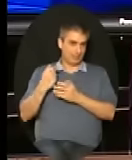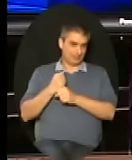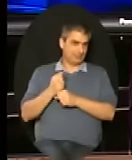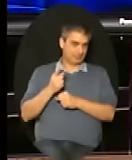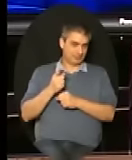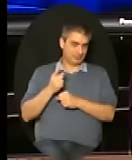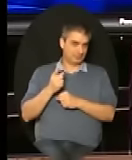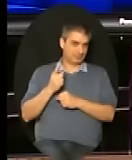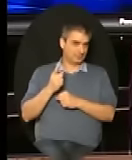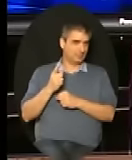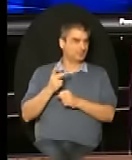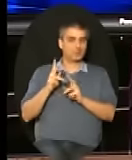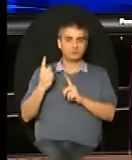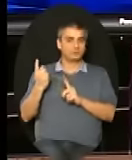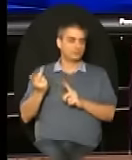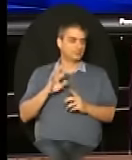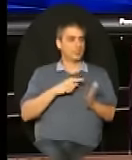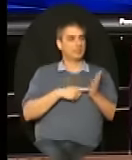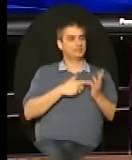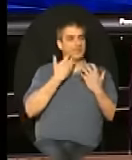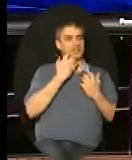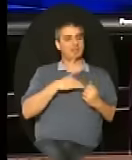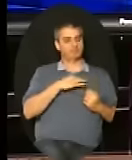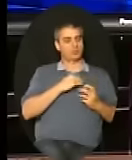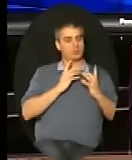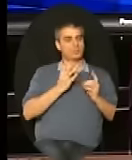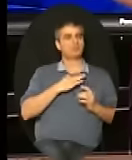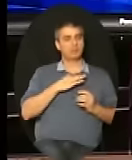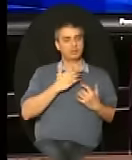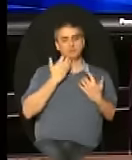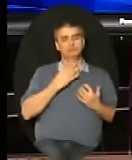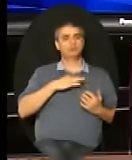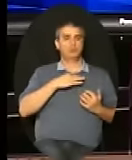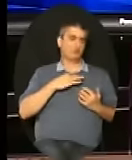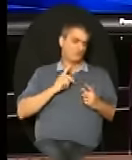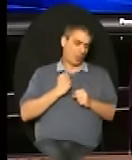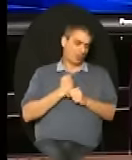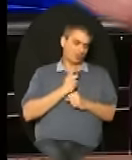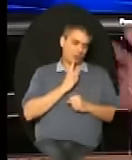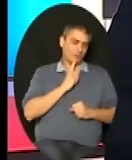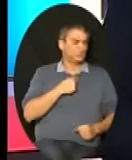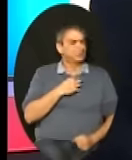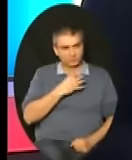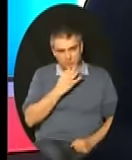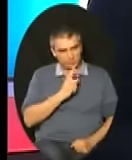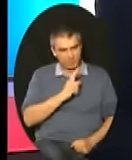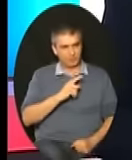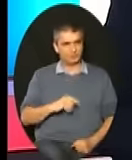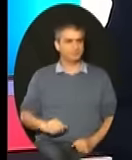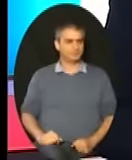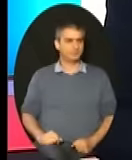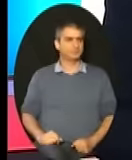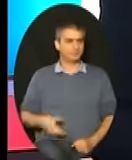שזאת זה אופציה אחרת, אלא להציג את הנרטיב שלנו, את הדרך שלנו, את הסיפור שלנו, ולא עשינו את זה אני מספיק. אני אשאל אותך לא כרחילות, אבל יכול